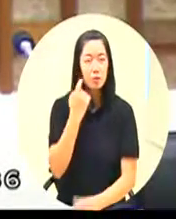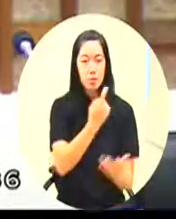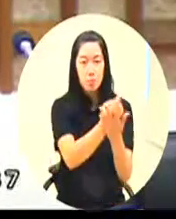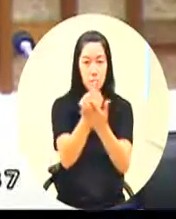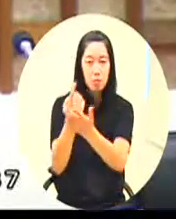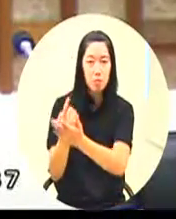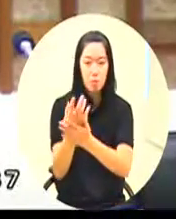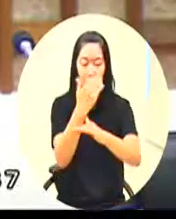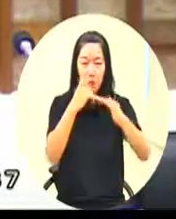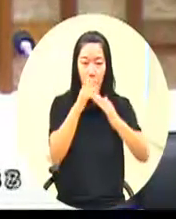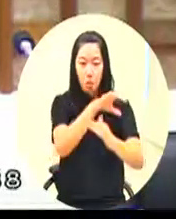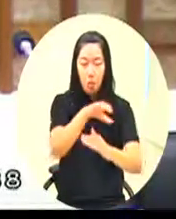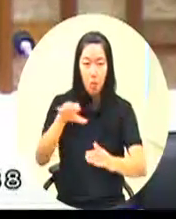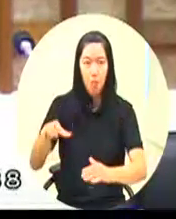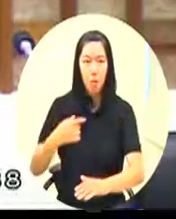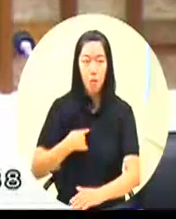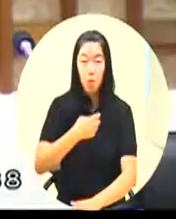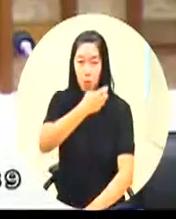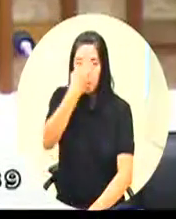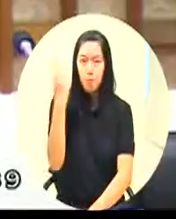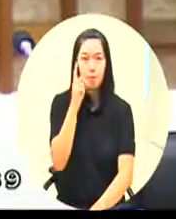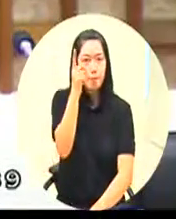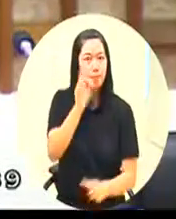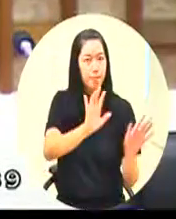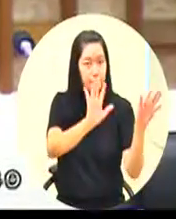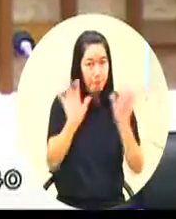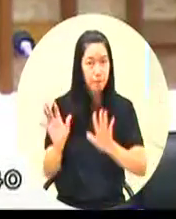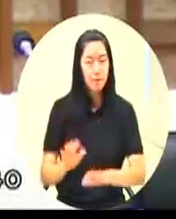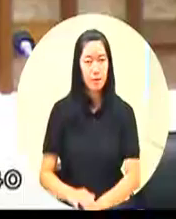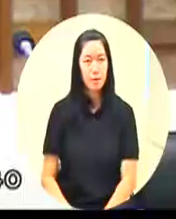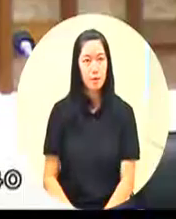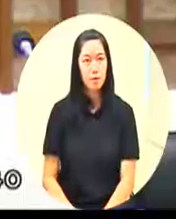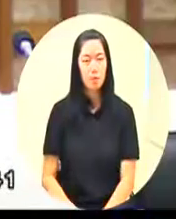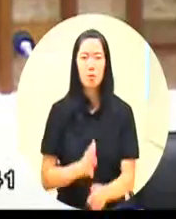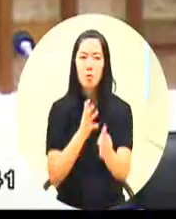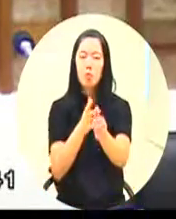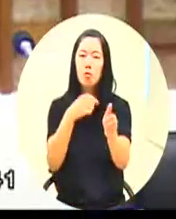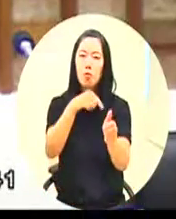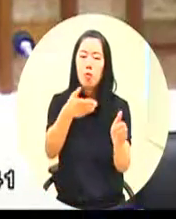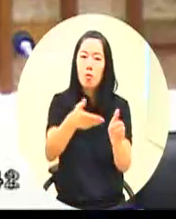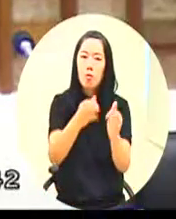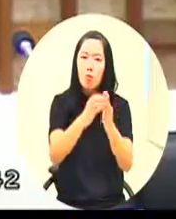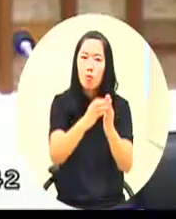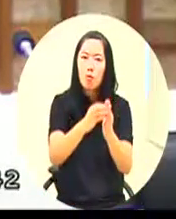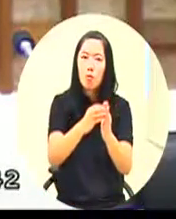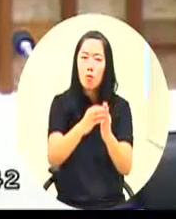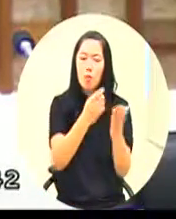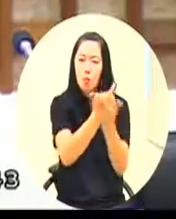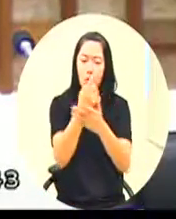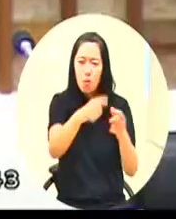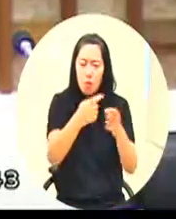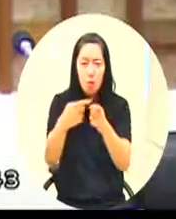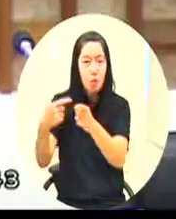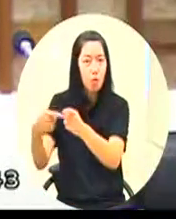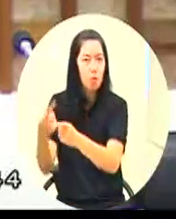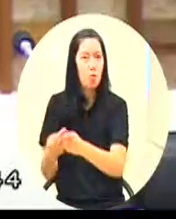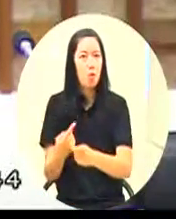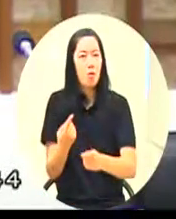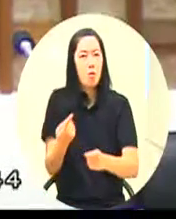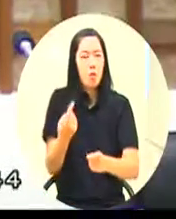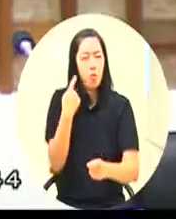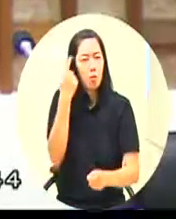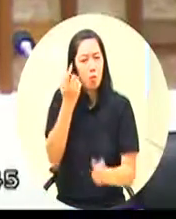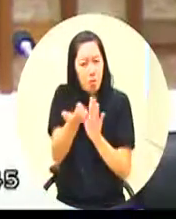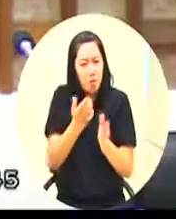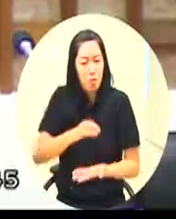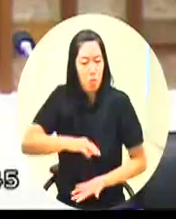校我看了几个学校，我发现一个现象，我们教育局为什么每一年在未雨绸缪的这个部分来讲，为什